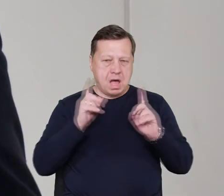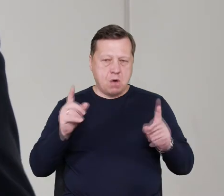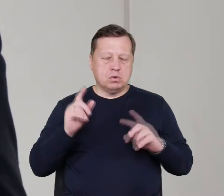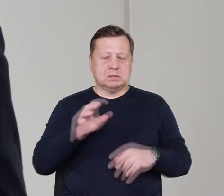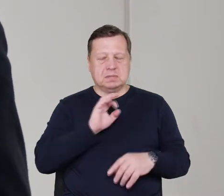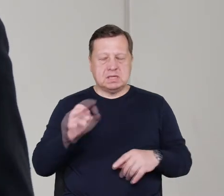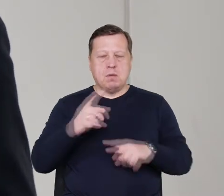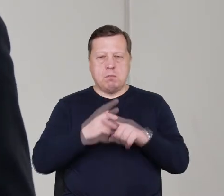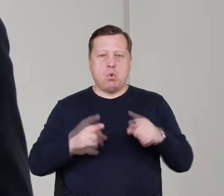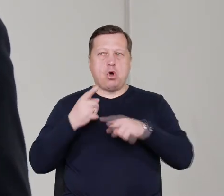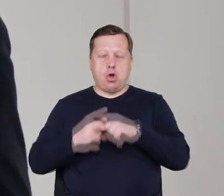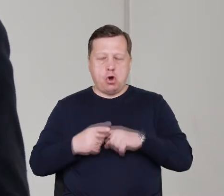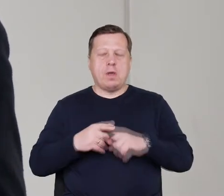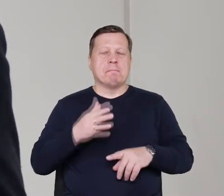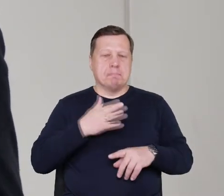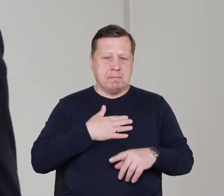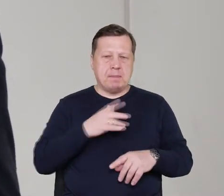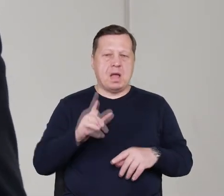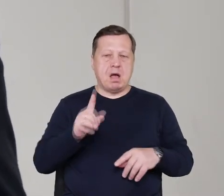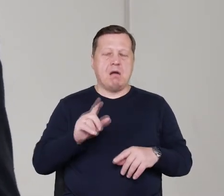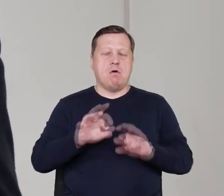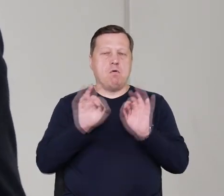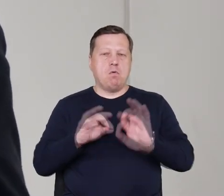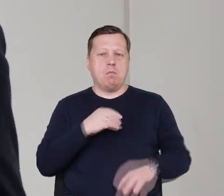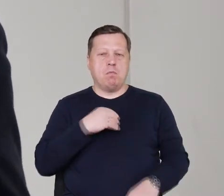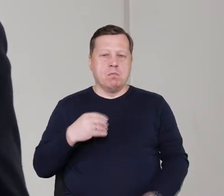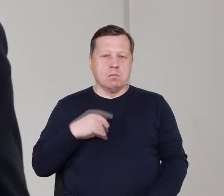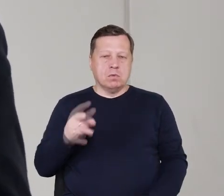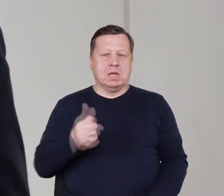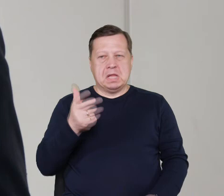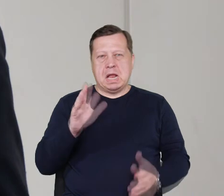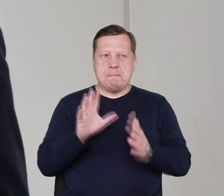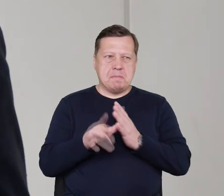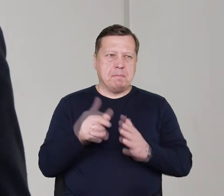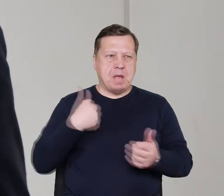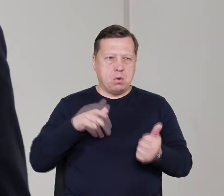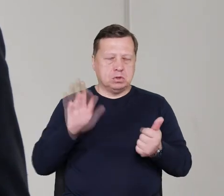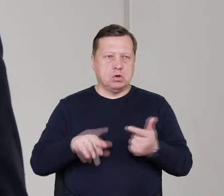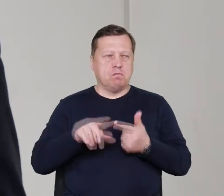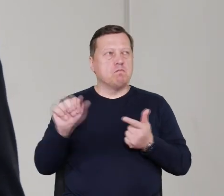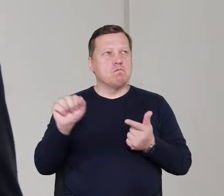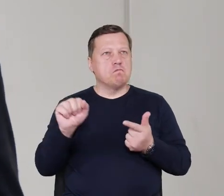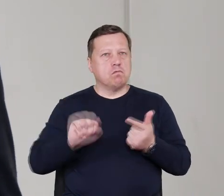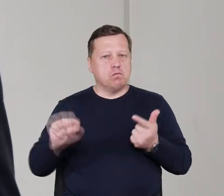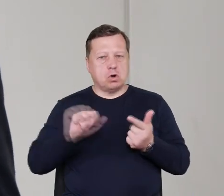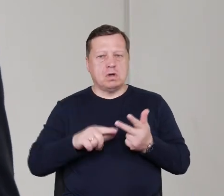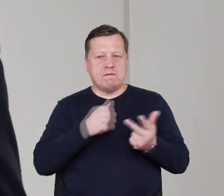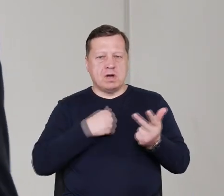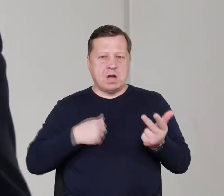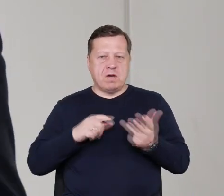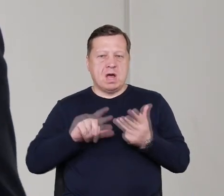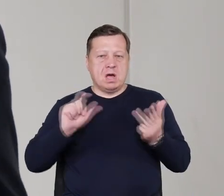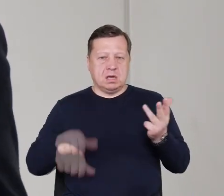półkolonie dla nich nie chce ale generalnie w Polsce poza kilkoma miastami tylko Białystok Wrocław Warszawa Gdańsk